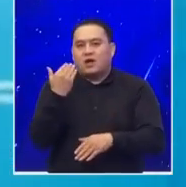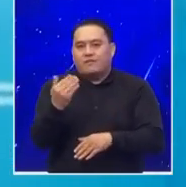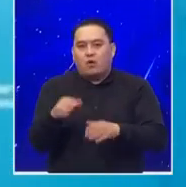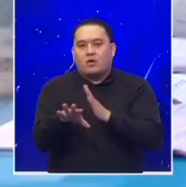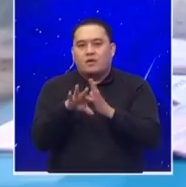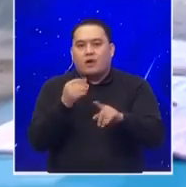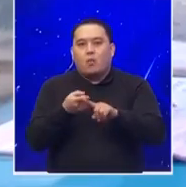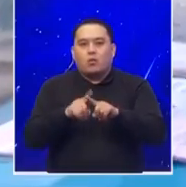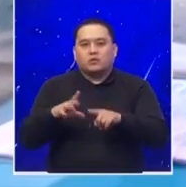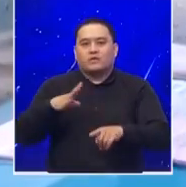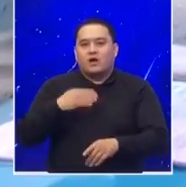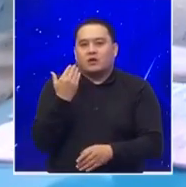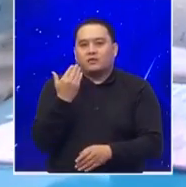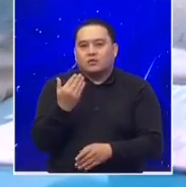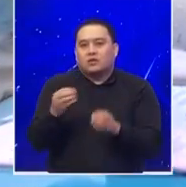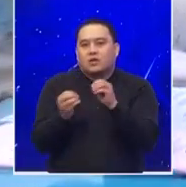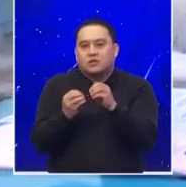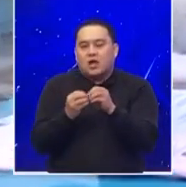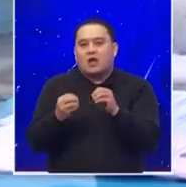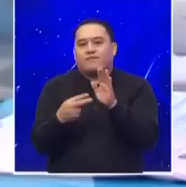данным «Экзитпола»,